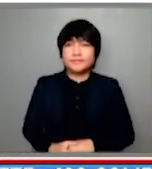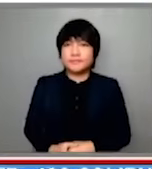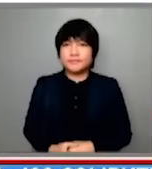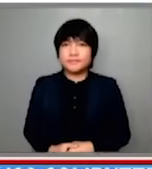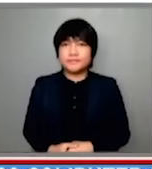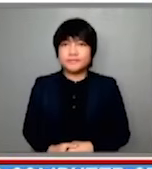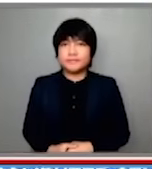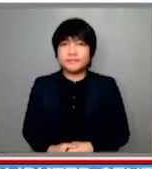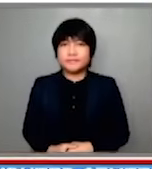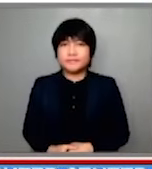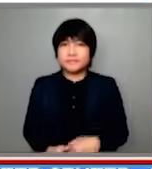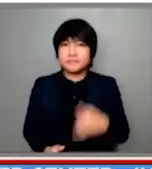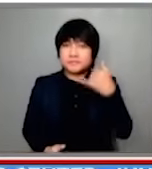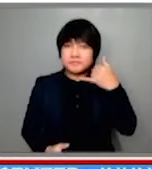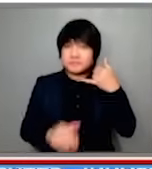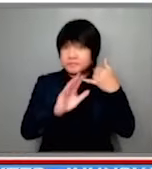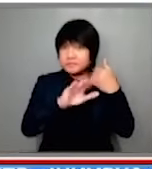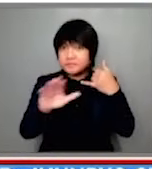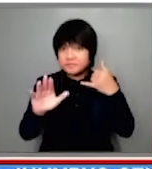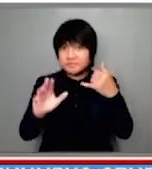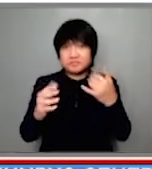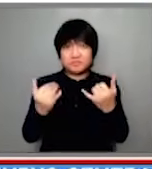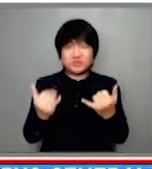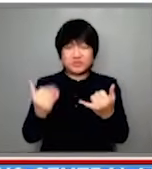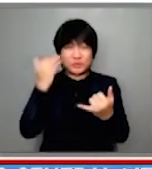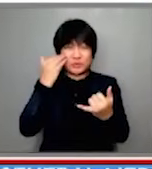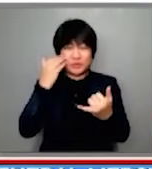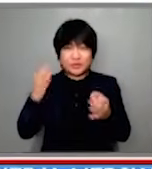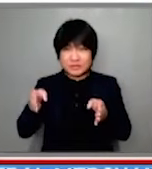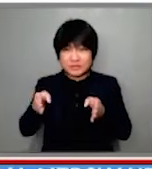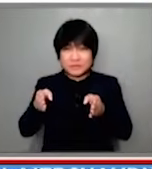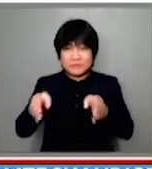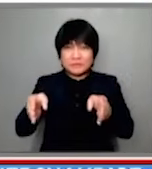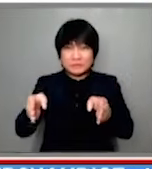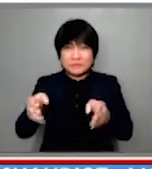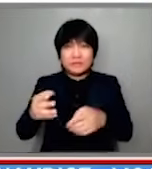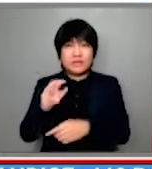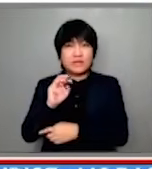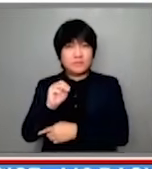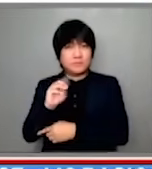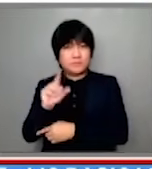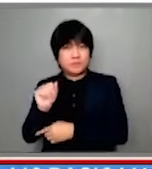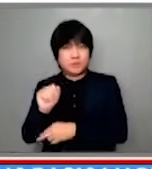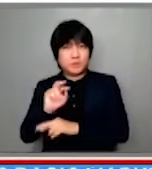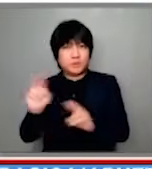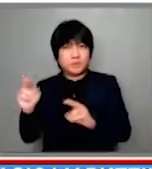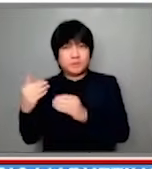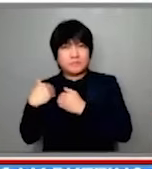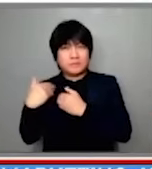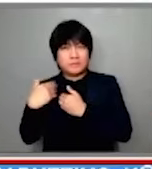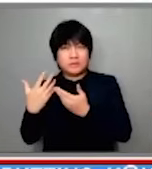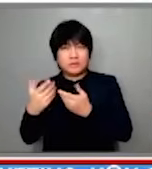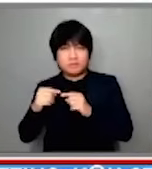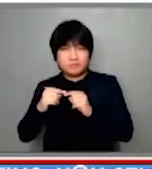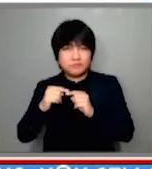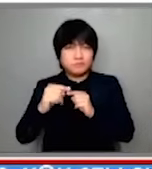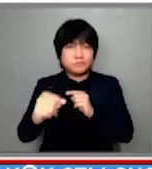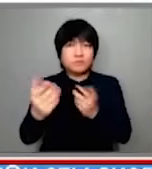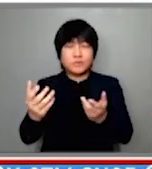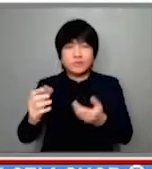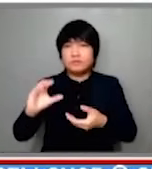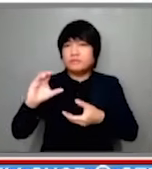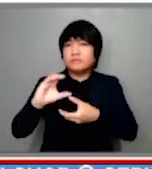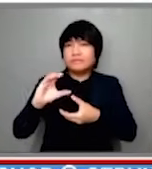Rati, Sandra, sinuyot ng Special Operations Group Strike Force ng MMDA ang kahabaan ng Samsung Road sa Caloocan City kaninang